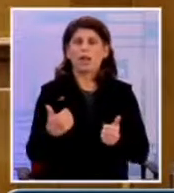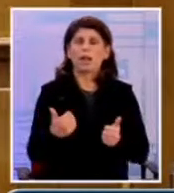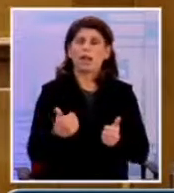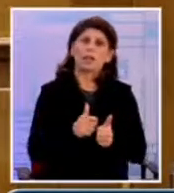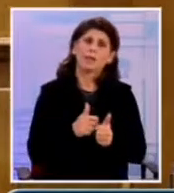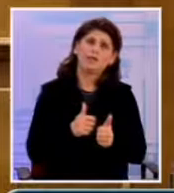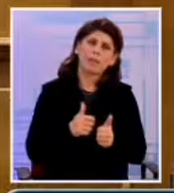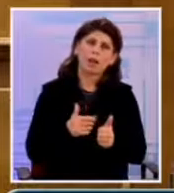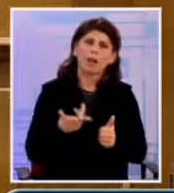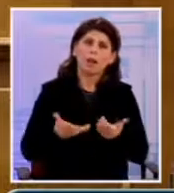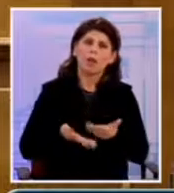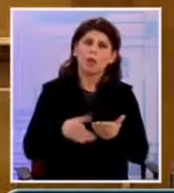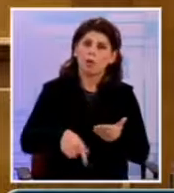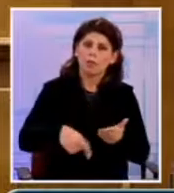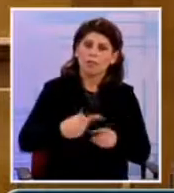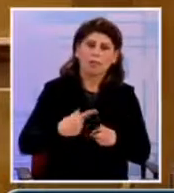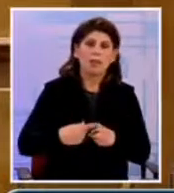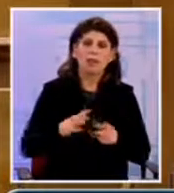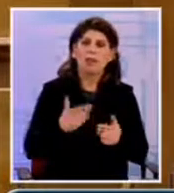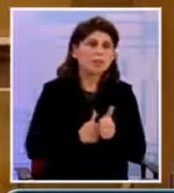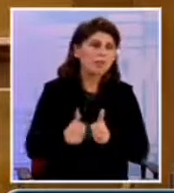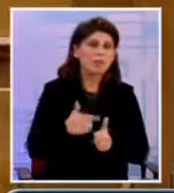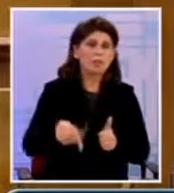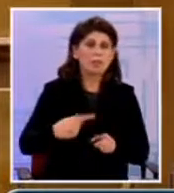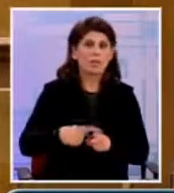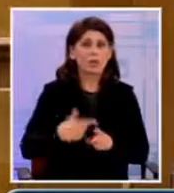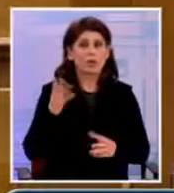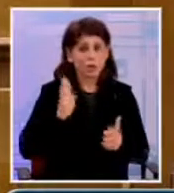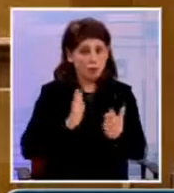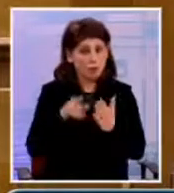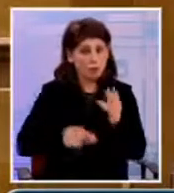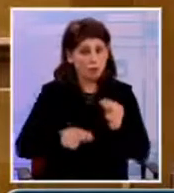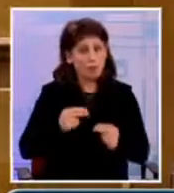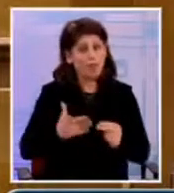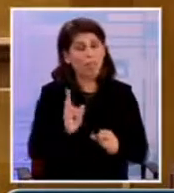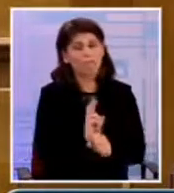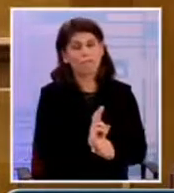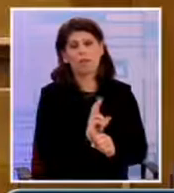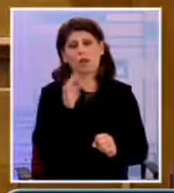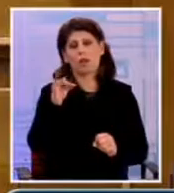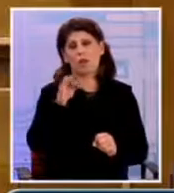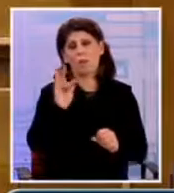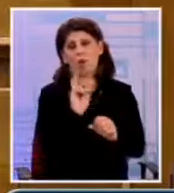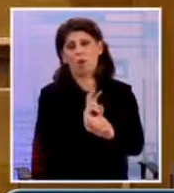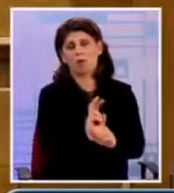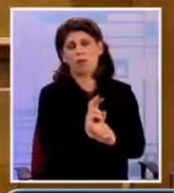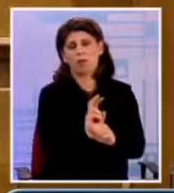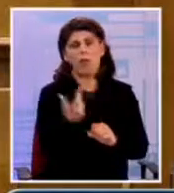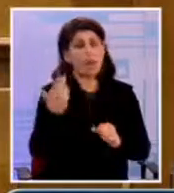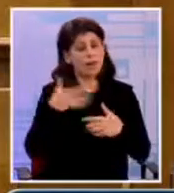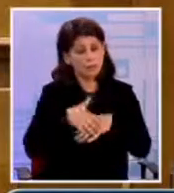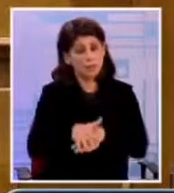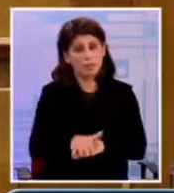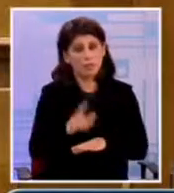και όσο δεν αντιμετωπίζεται αυτό το πρόβλημα, θα παραμένει ως εκκρεμότητα, αν τελικά ενσωματώθηκε